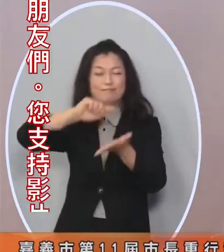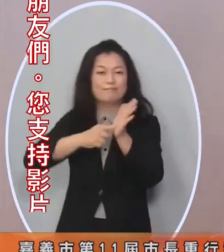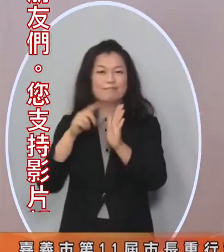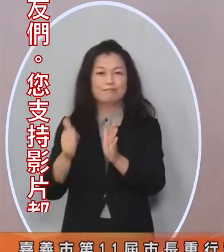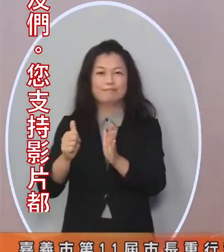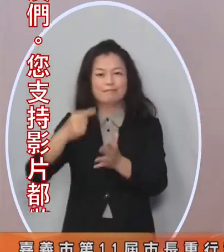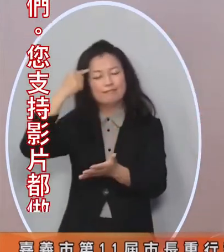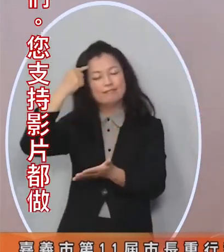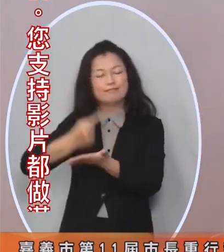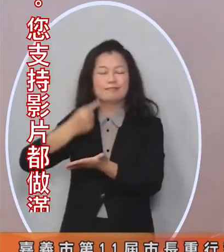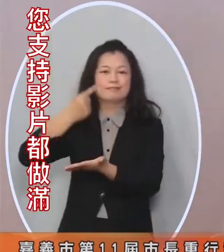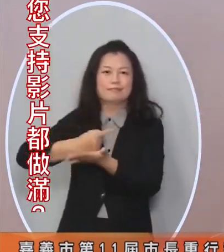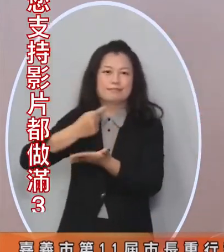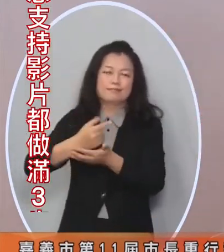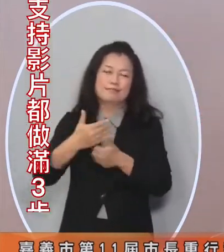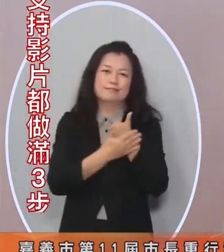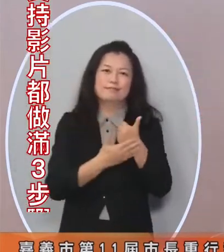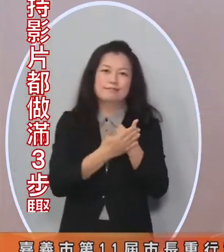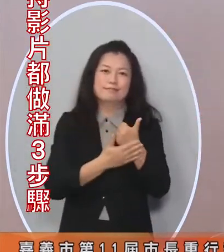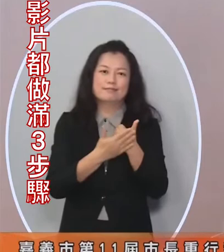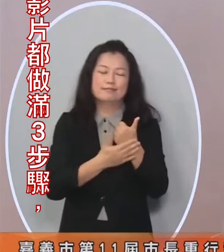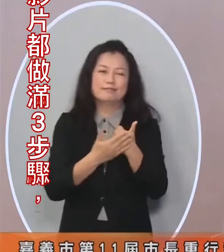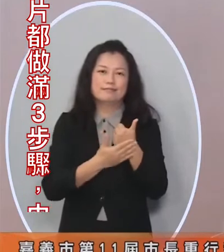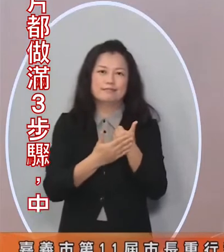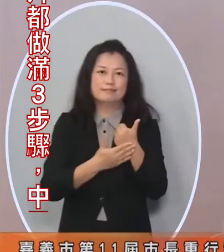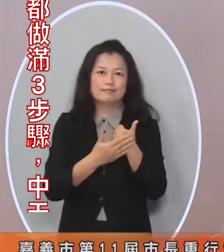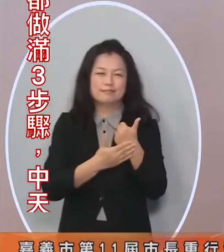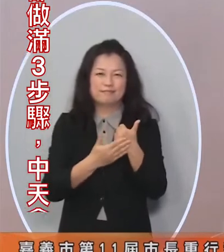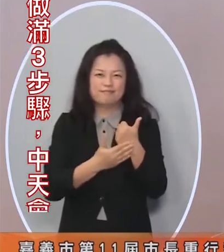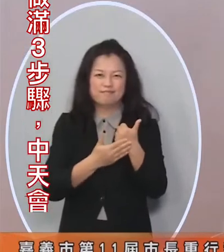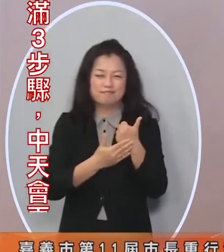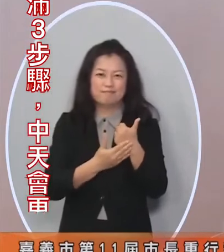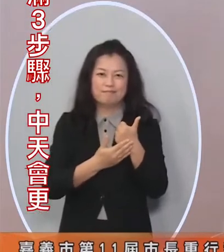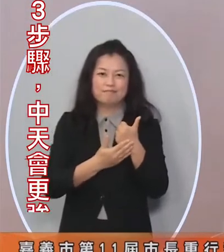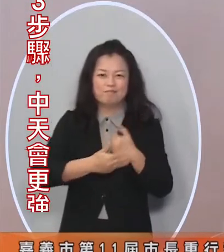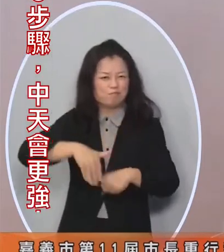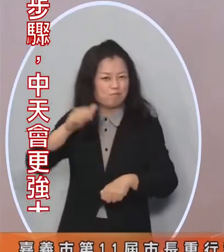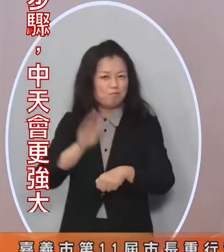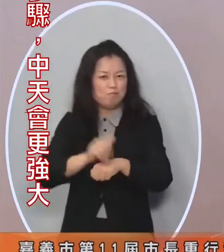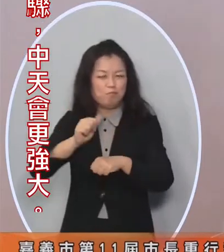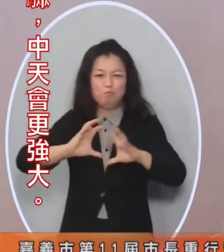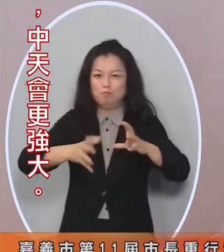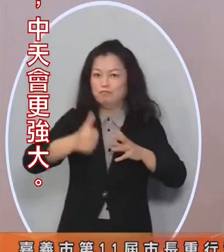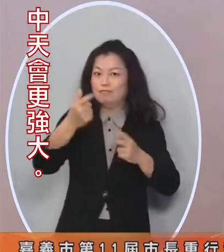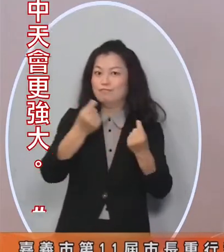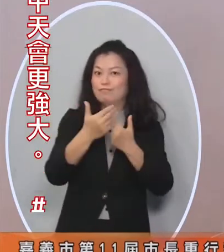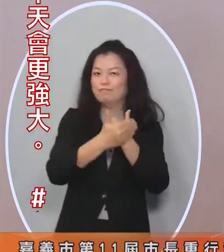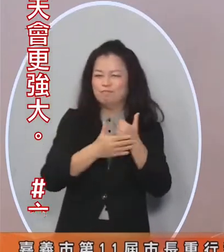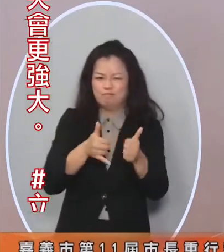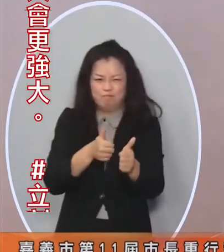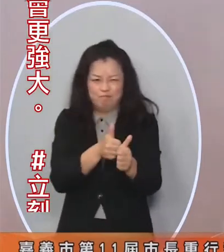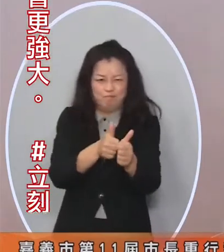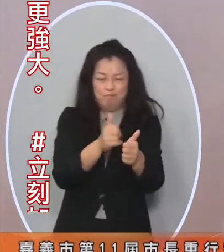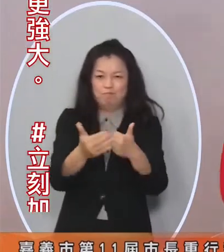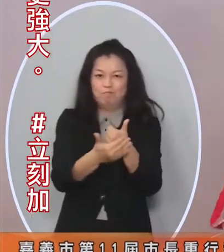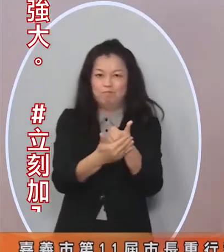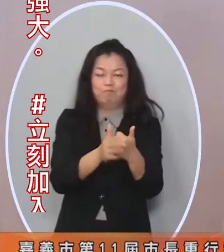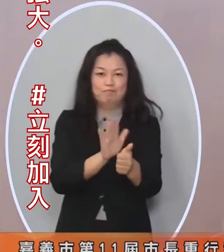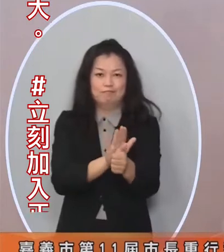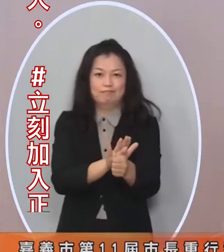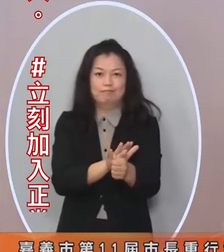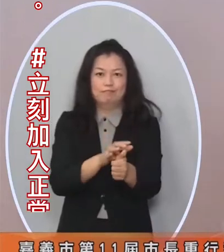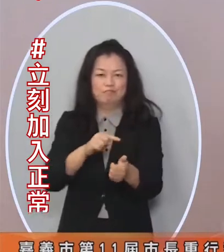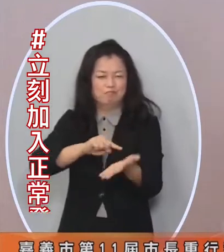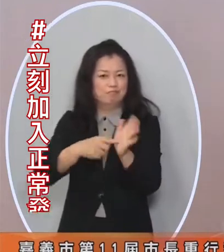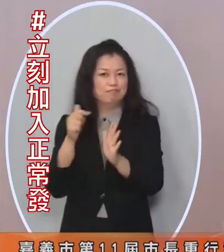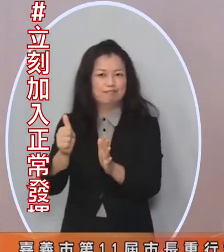保护我这些这个他们所谓的终极保镖 bodyguard 哈，他就是功夫一流，保护总统的当然是最出色的哈，来协助警卫人